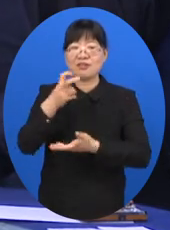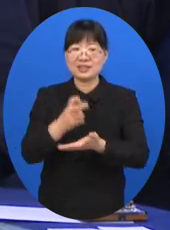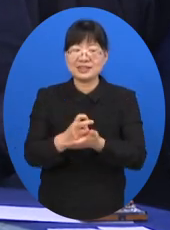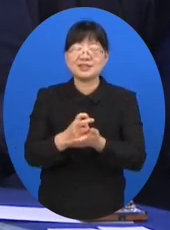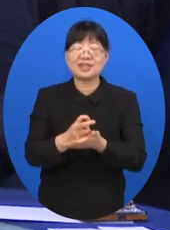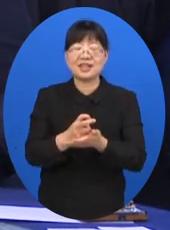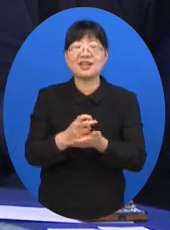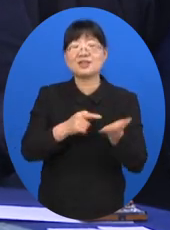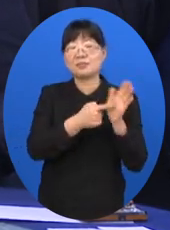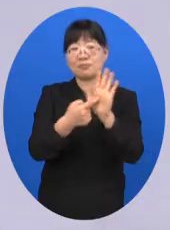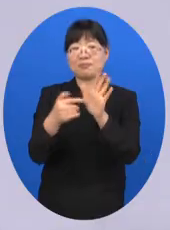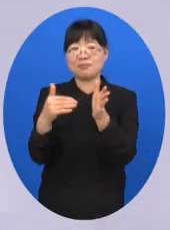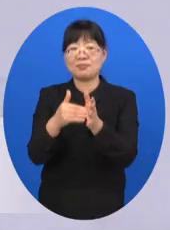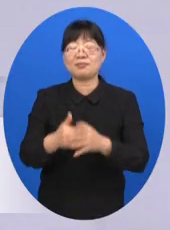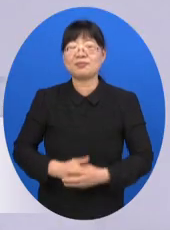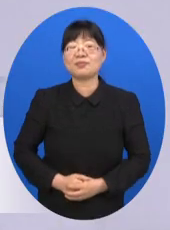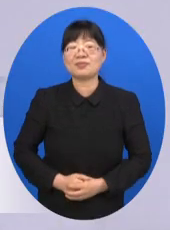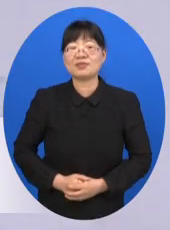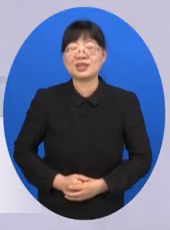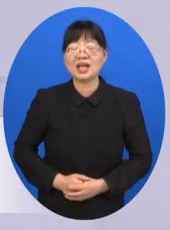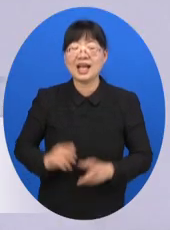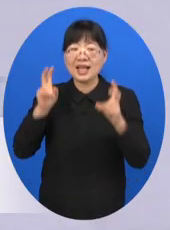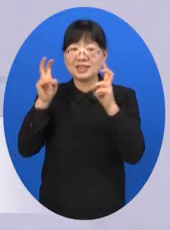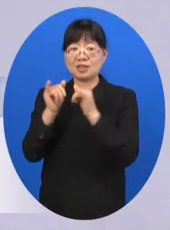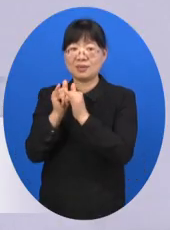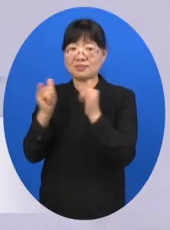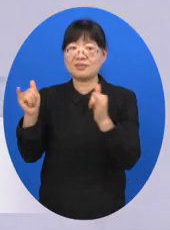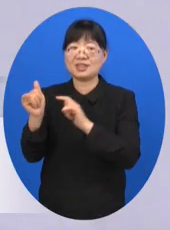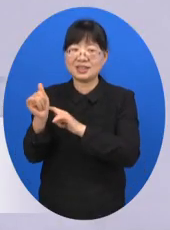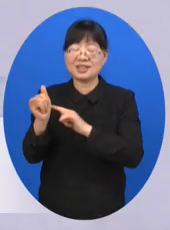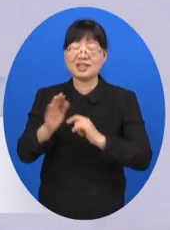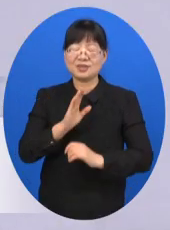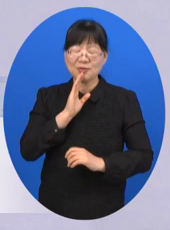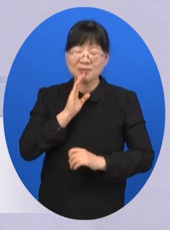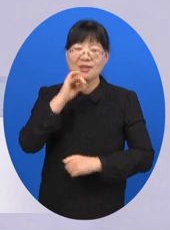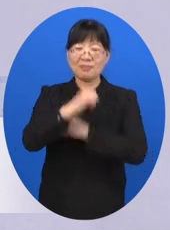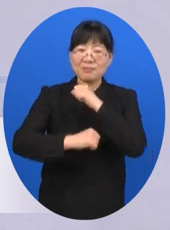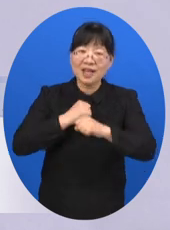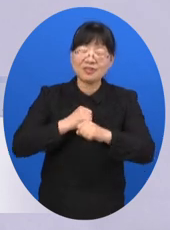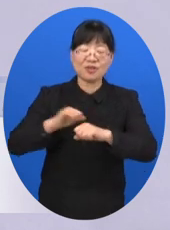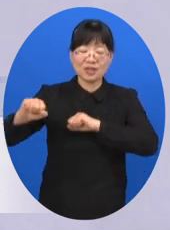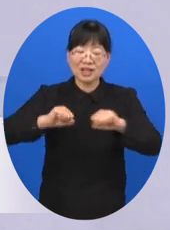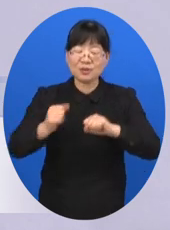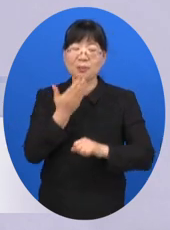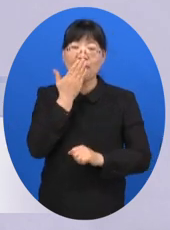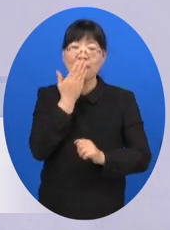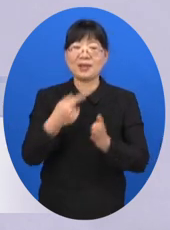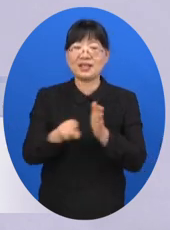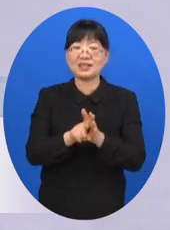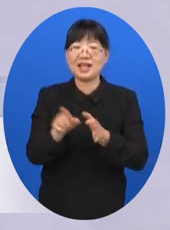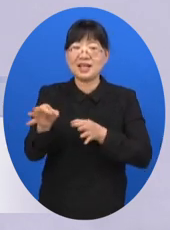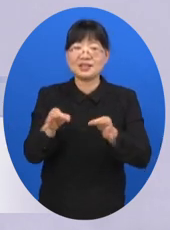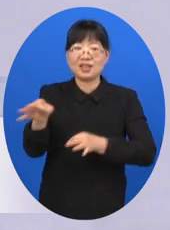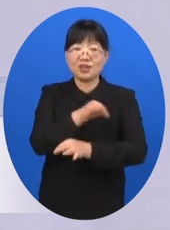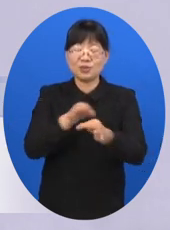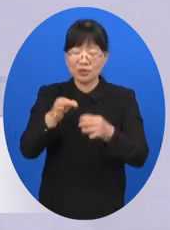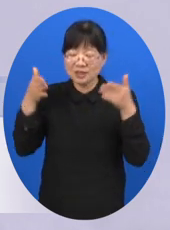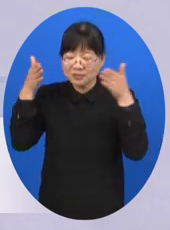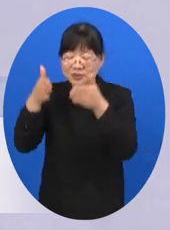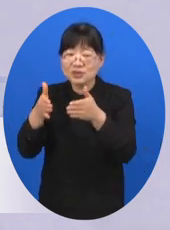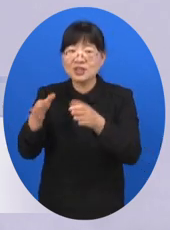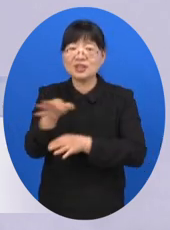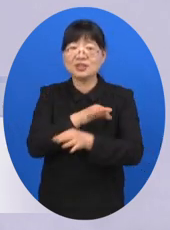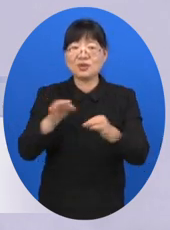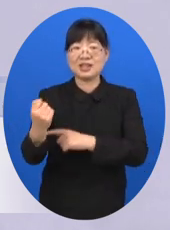포부를 밝혔습니다. 우리 기업인들이 마음껏 활성화하실 수 있도록 시장 경제에 치중하는